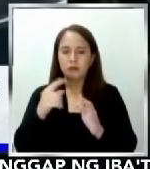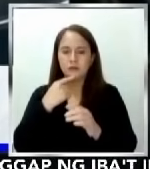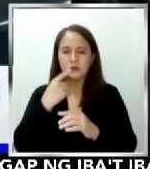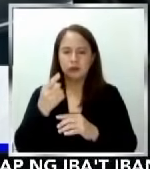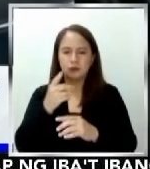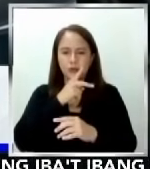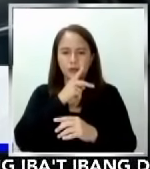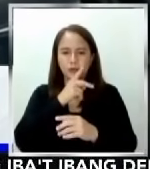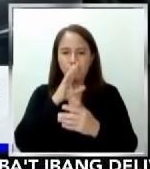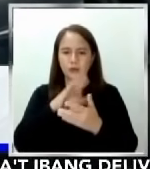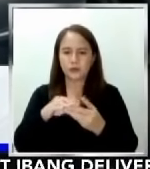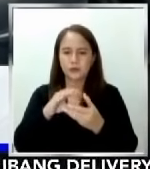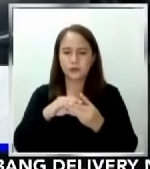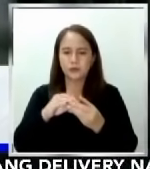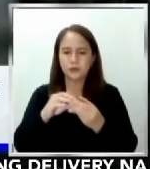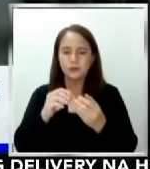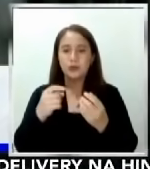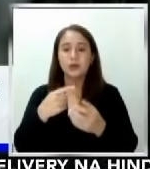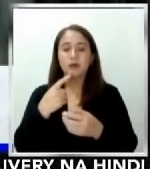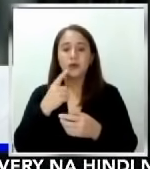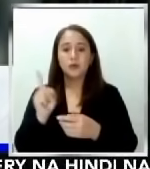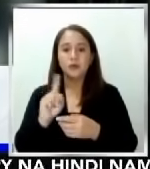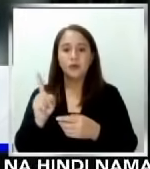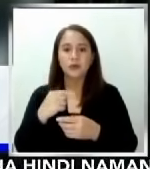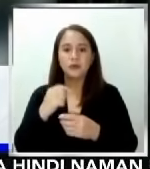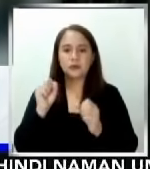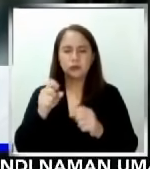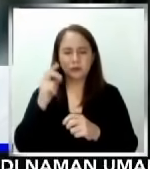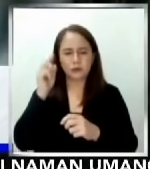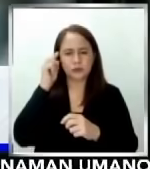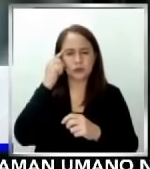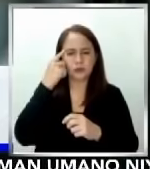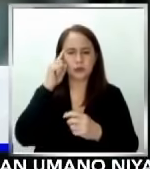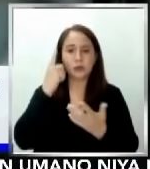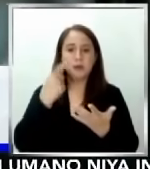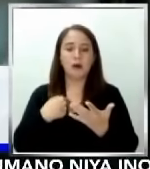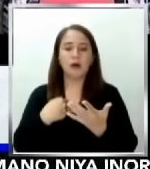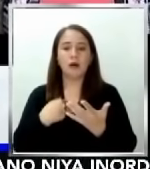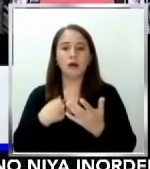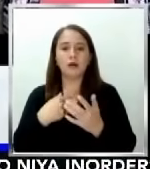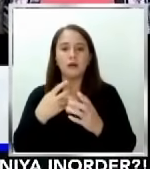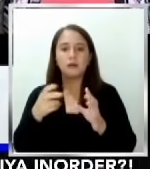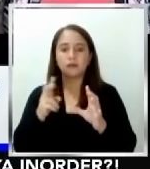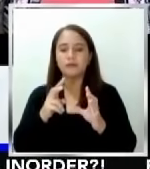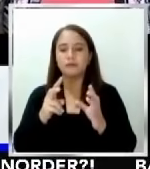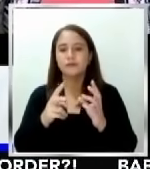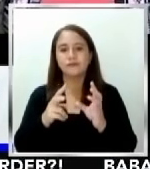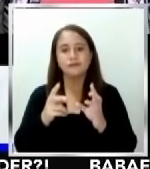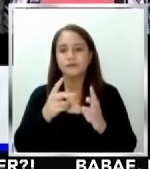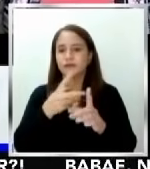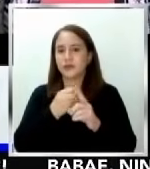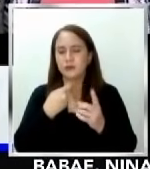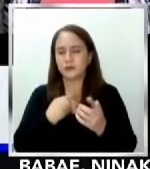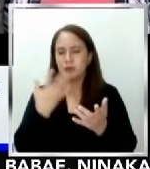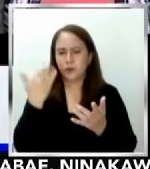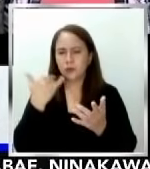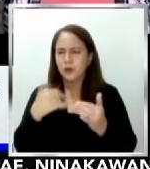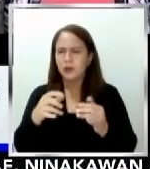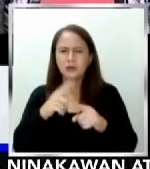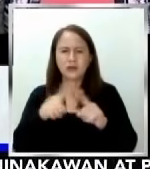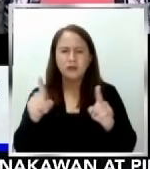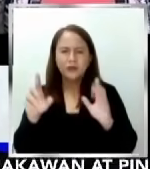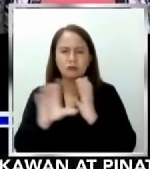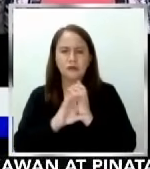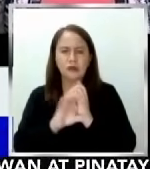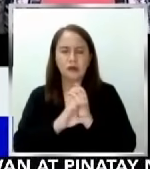Lester Alhambra sa pulisya, bagaman nagtaka ang biktima, itinuloy pa rin niya ang booking. Kuya, bakit iba yung sasakyan? Ang sagot naman